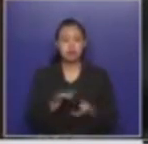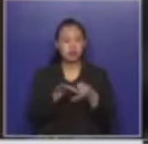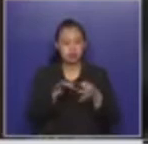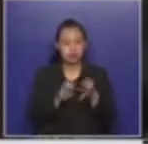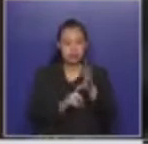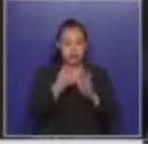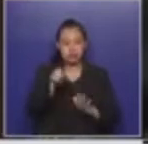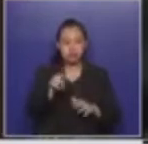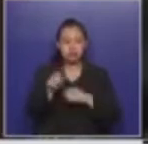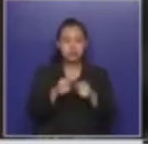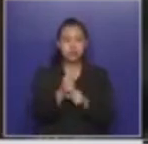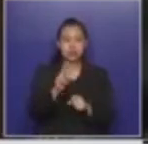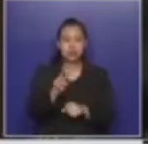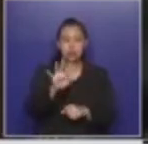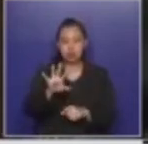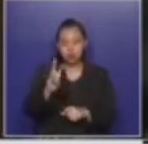คือปี 64